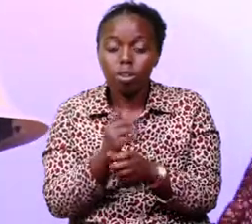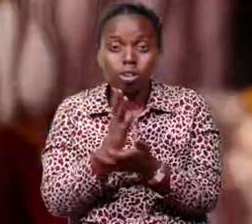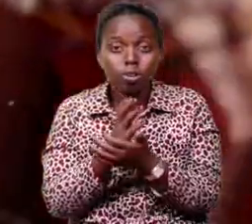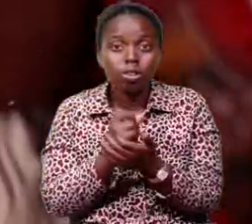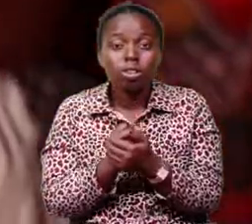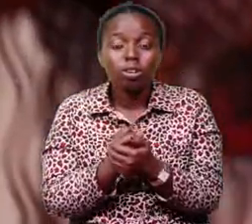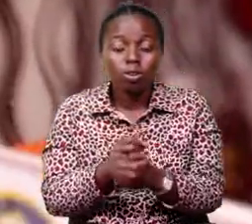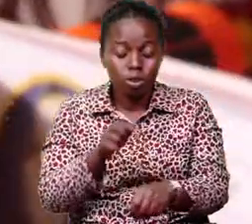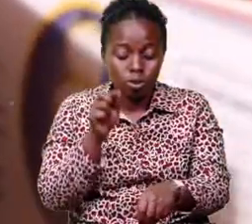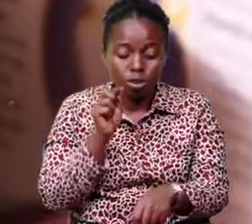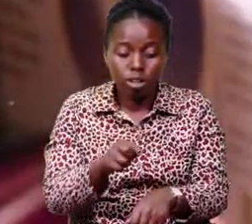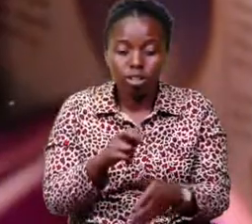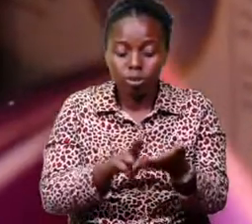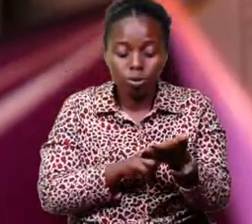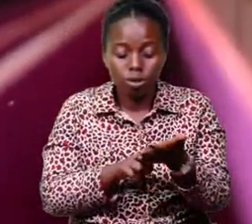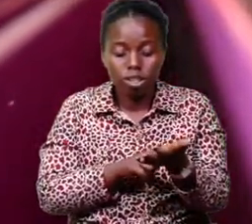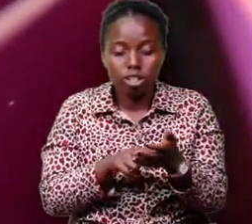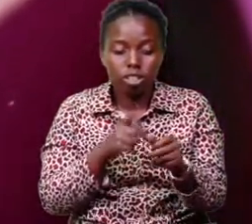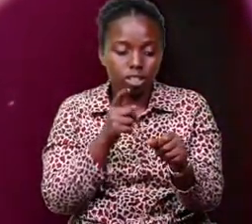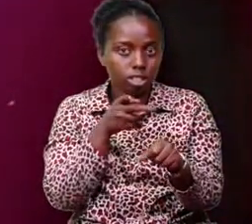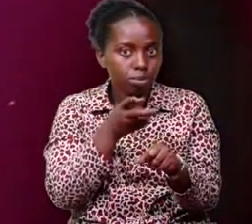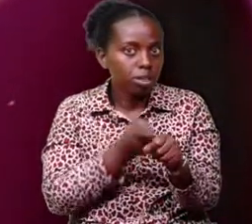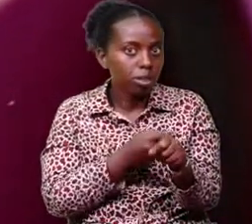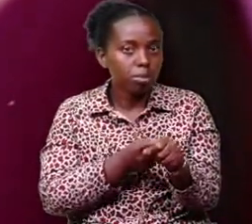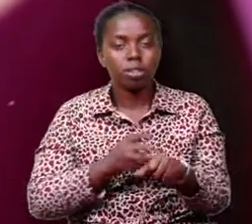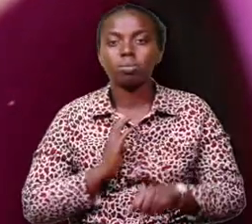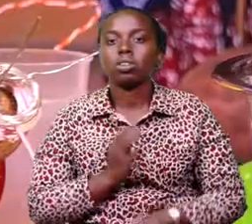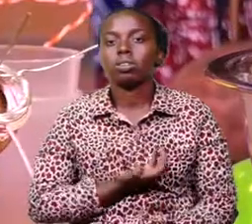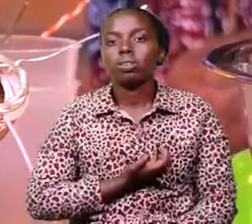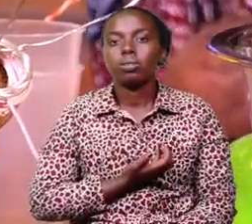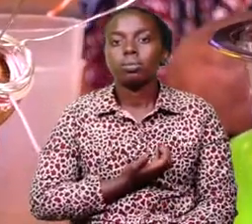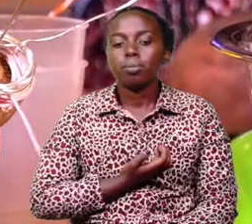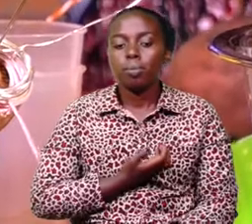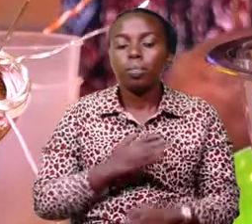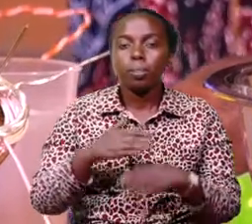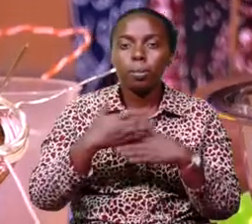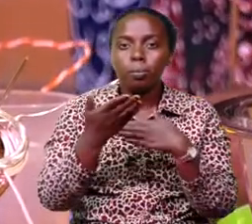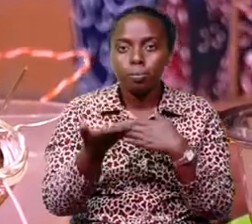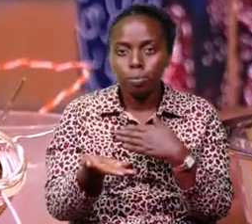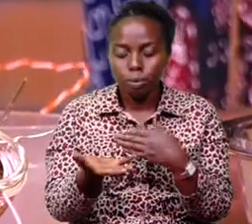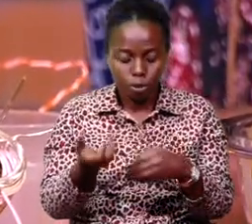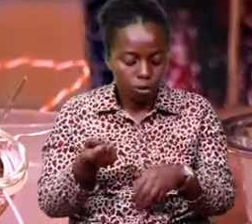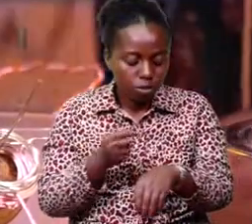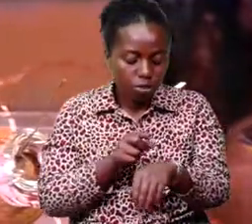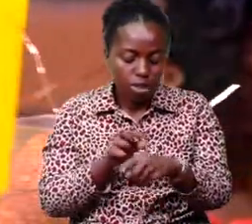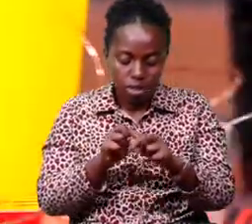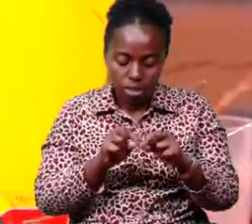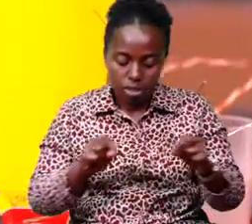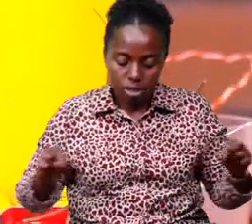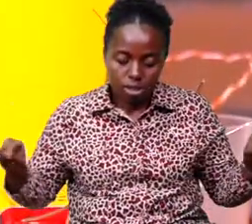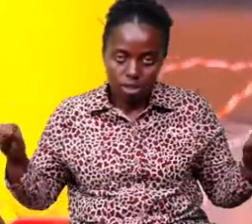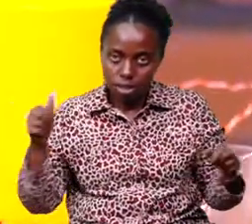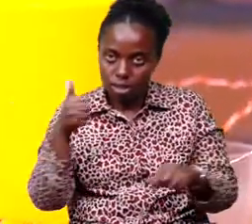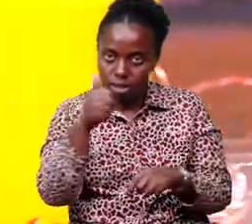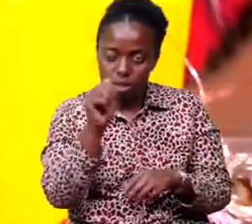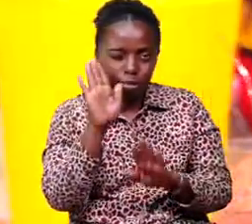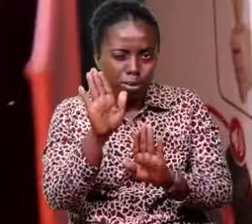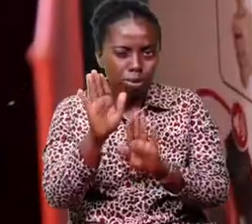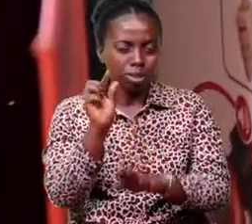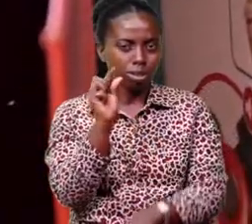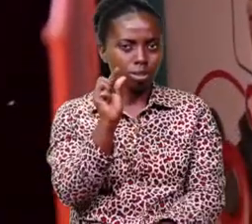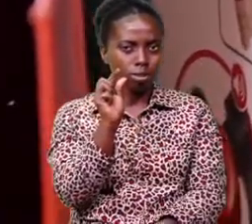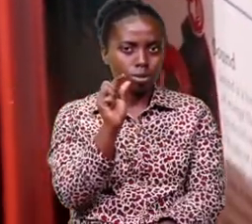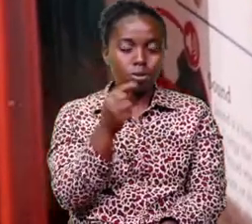tuze kukatsa, dukoresheje iki? Bya birayi. Hanyuma ugafata za nsinga zawe. Buretse